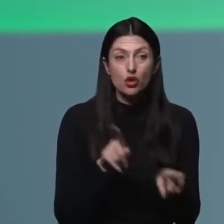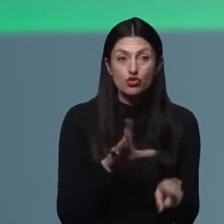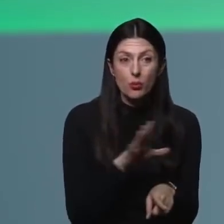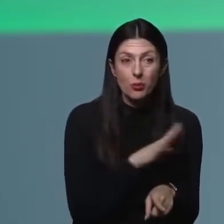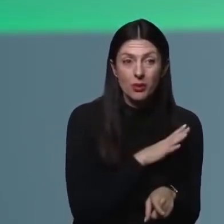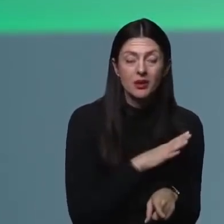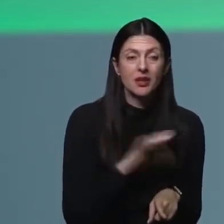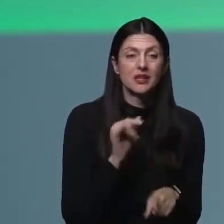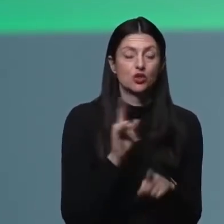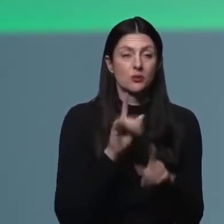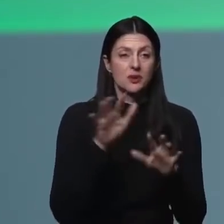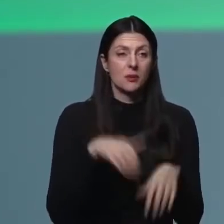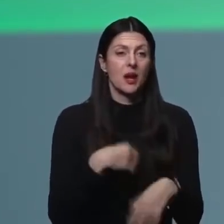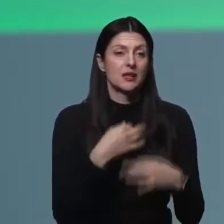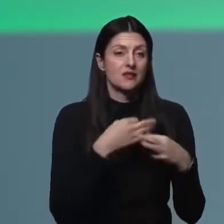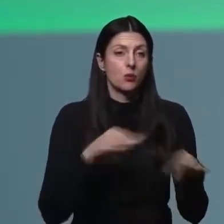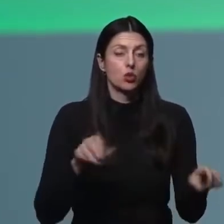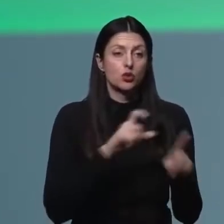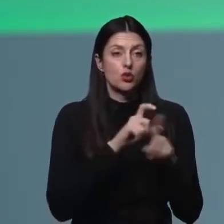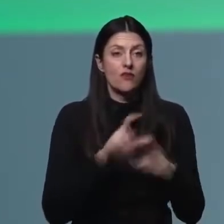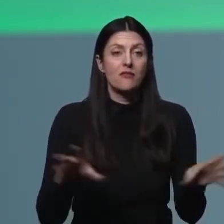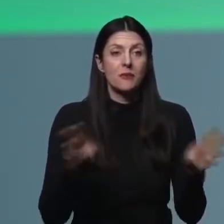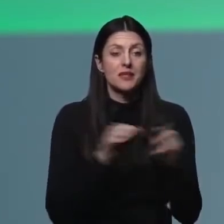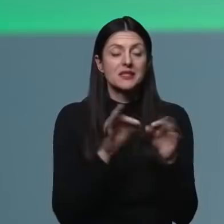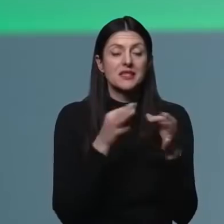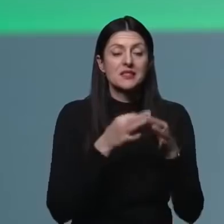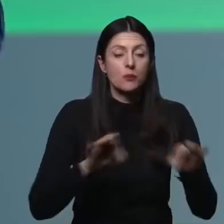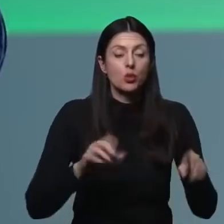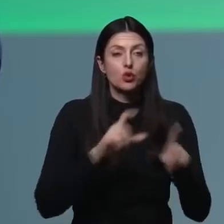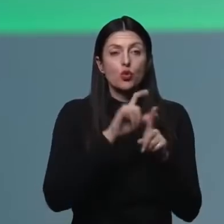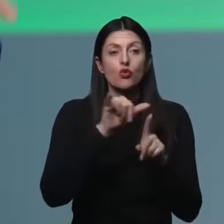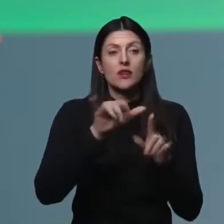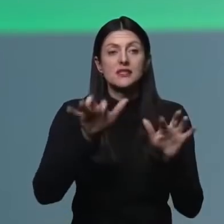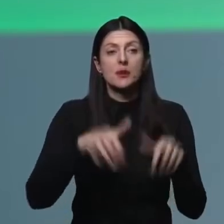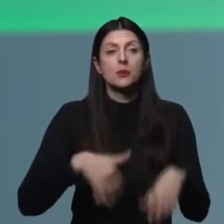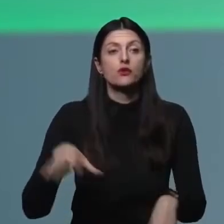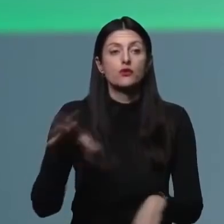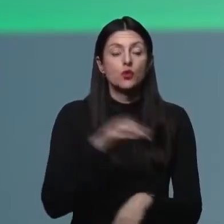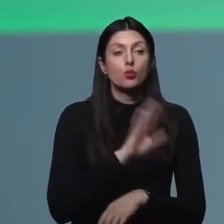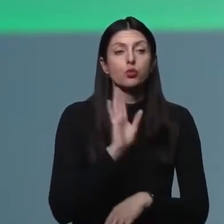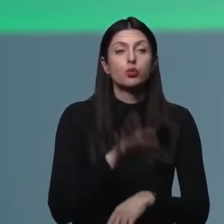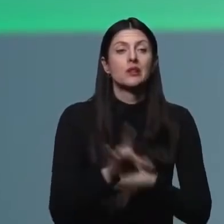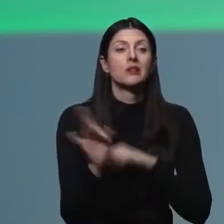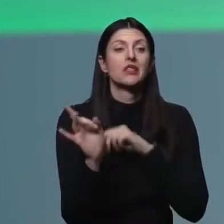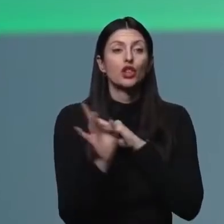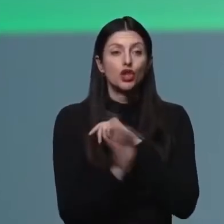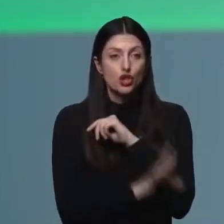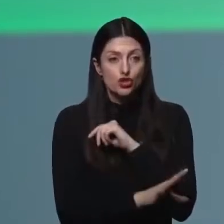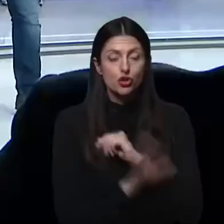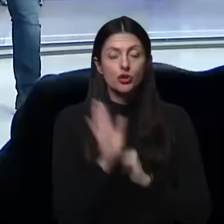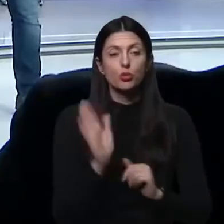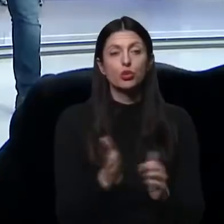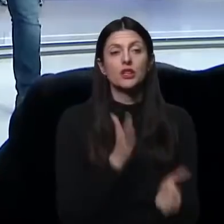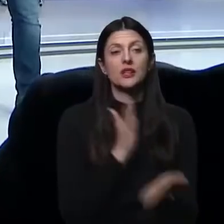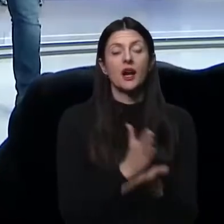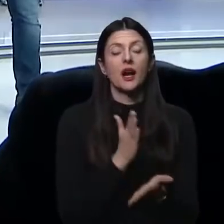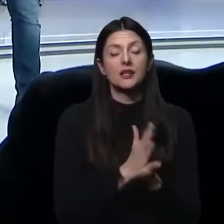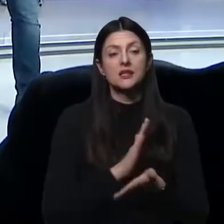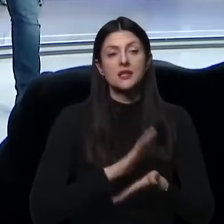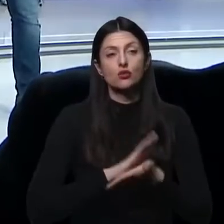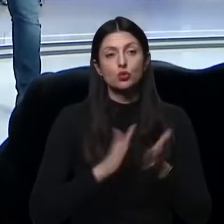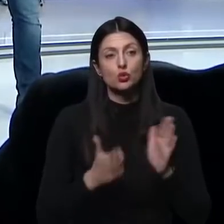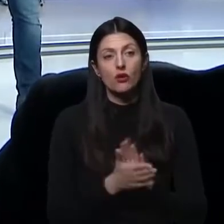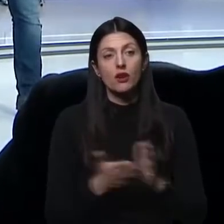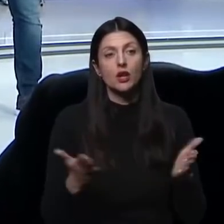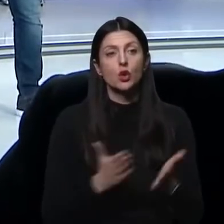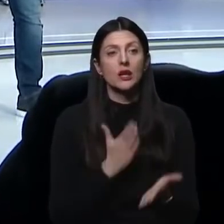слова, вместе со свободой слова у вас заберут все. Будете нищие, будете находиться в условиях, в которых